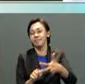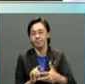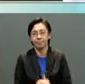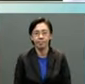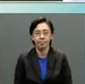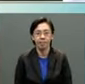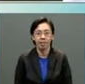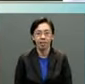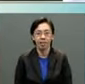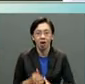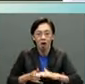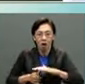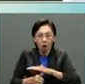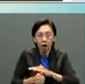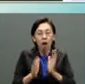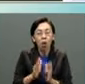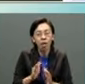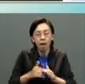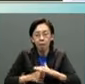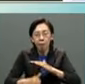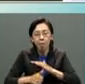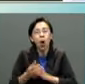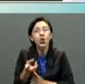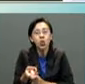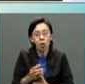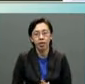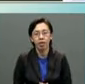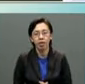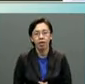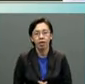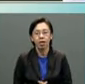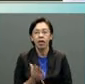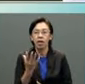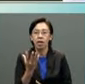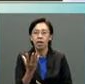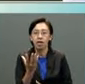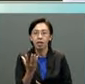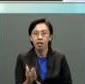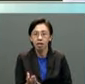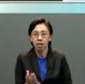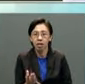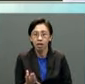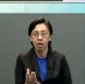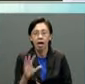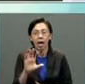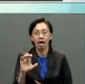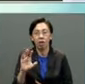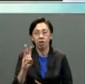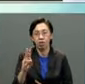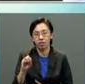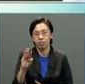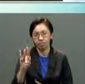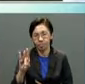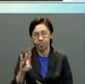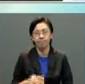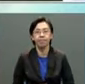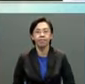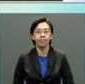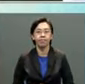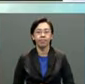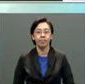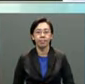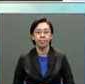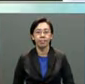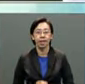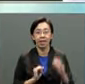อกเคหสถานก็ลดน้อยลงนะครับเหลือ600โทษครับ568นะครับแล้วก็